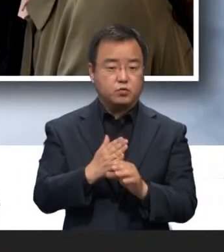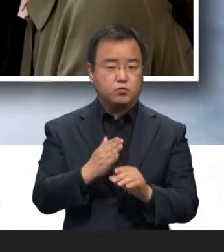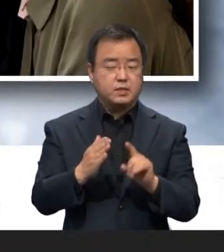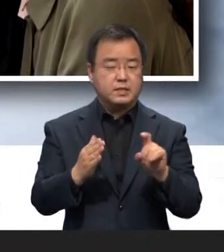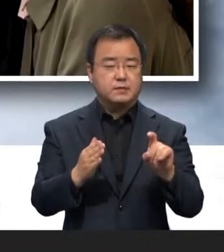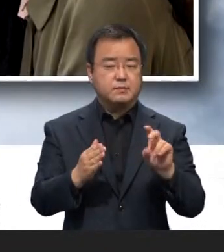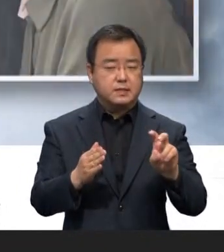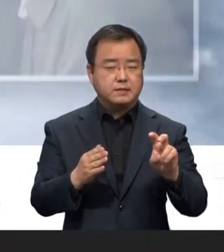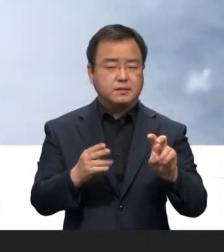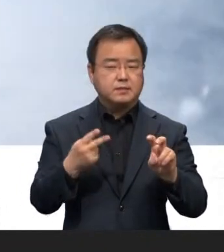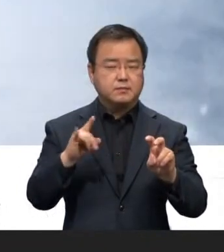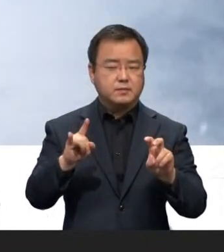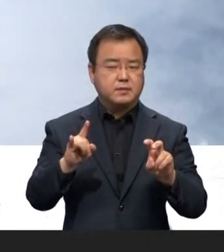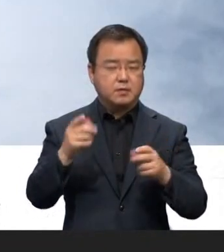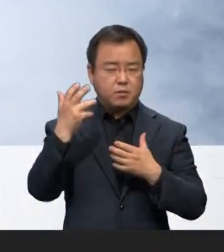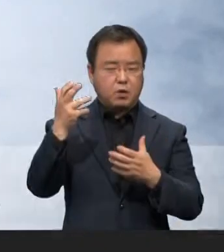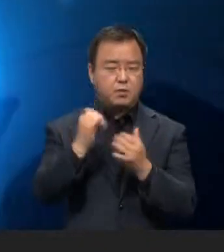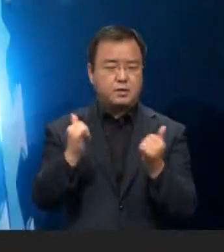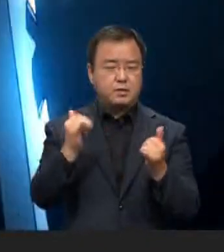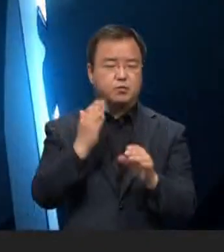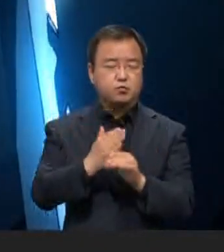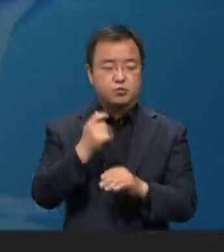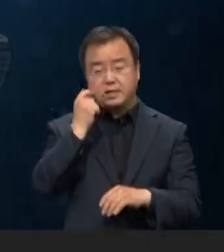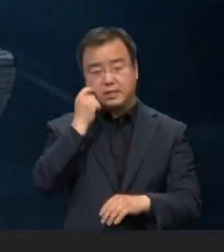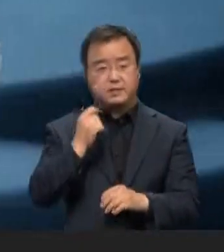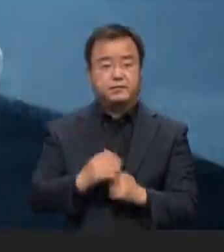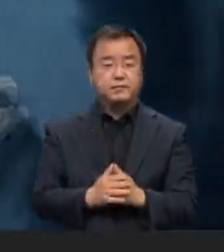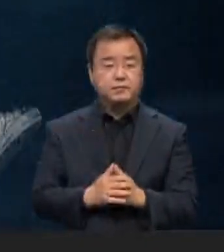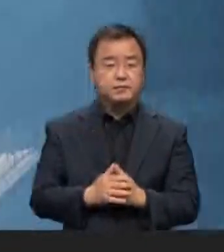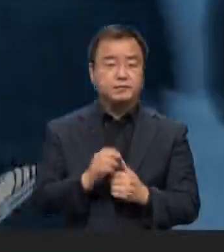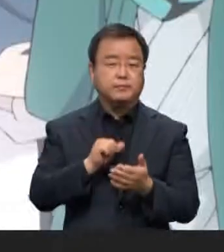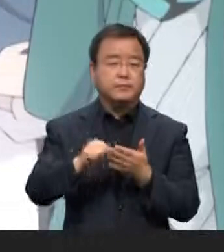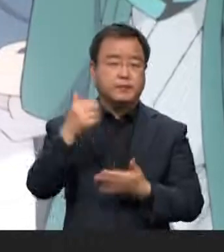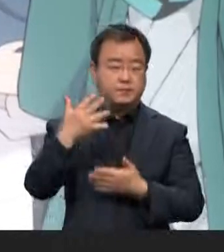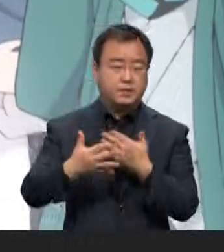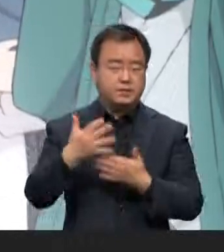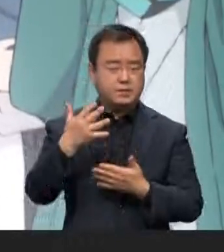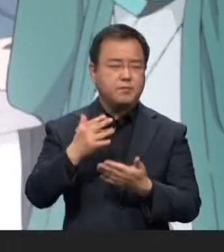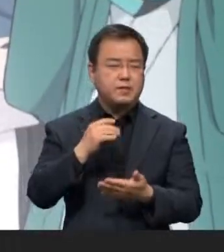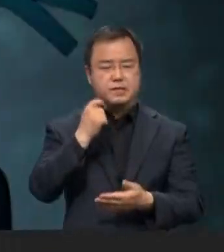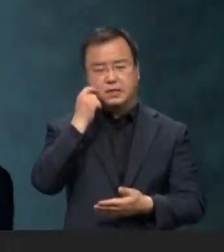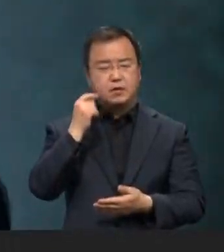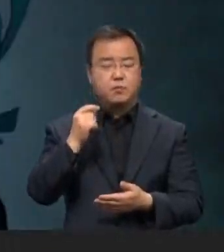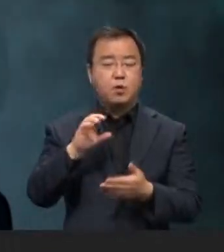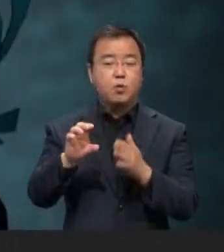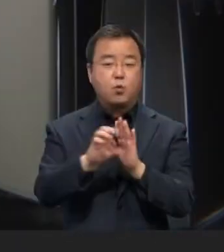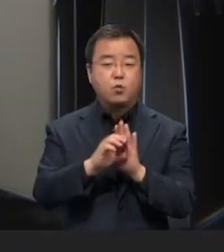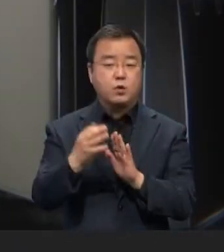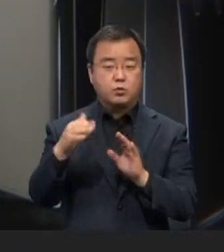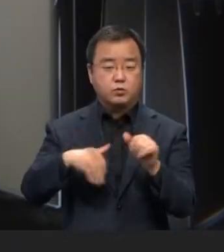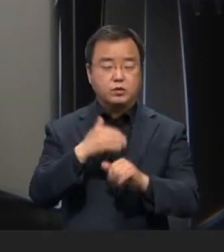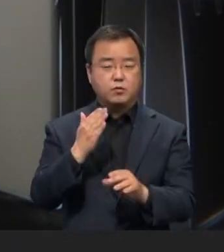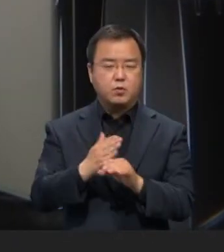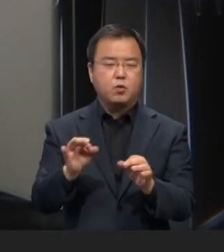중심으로 큰 인기를 얻고 있습니다. 애니메이션 열풍이 코로나19 시대 오랫동안 끊겼던